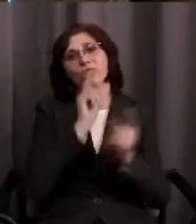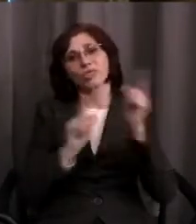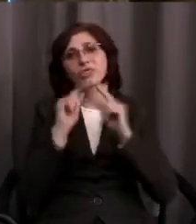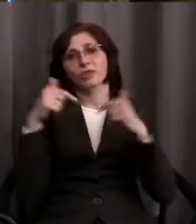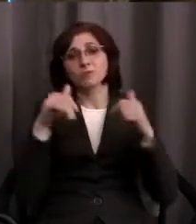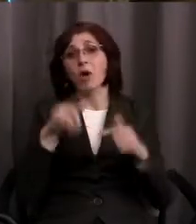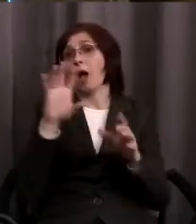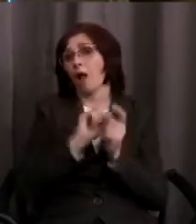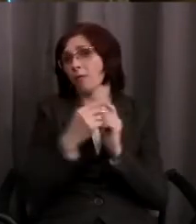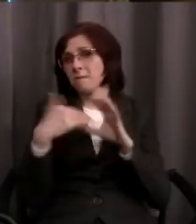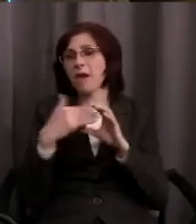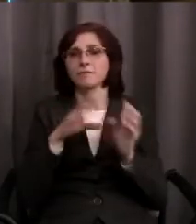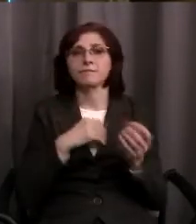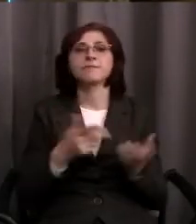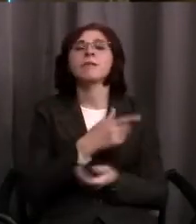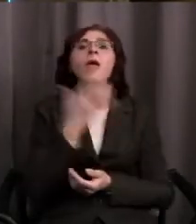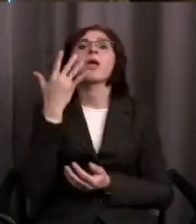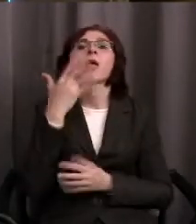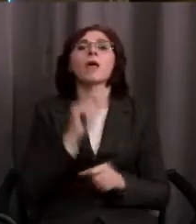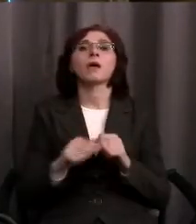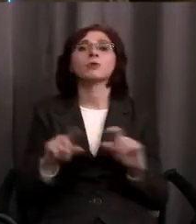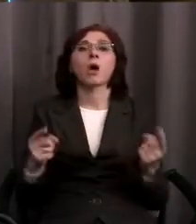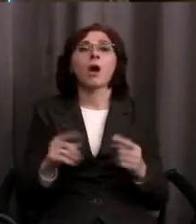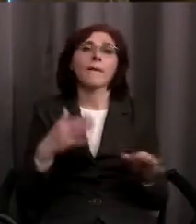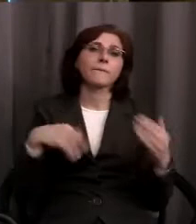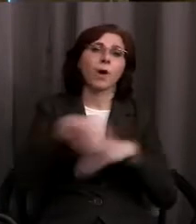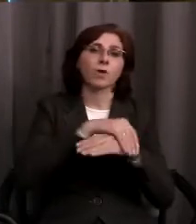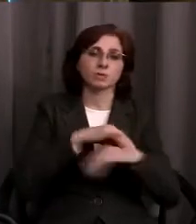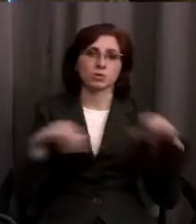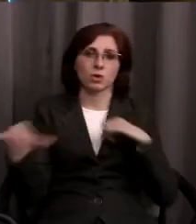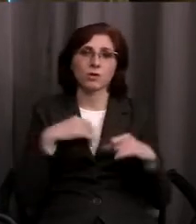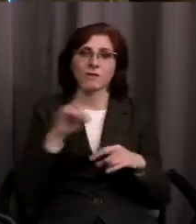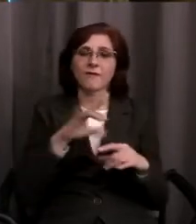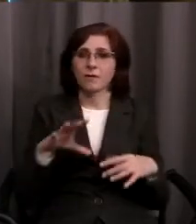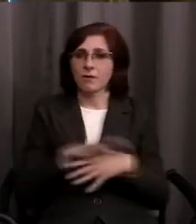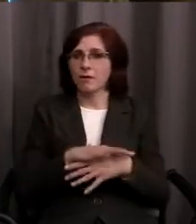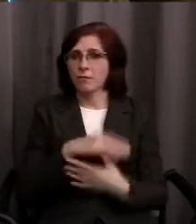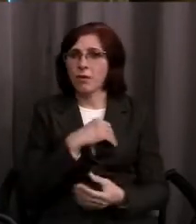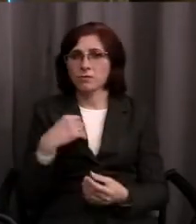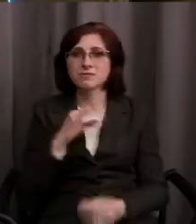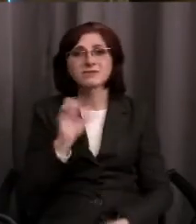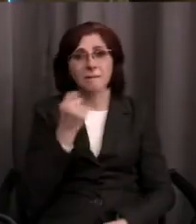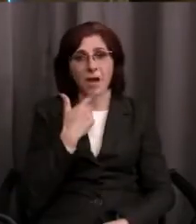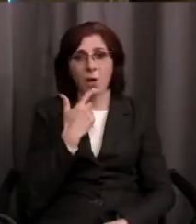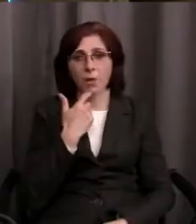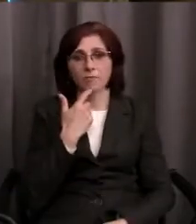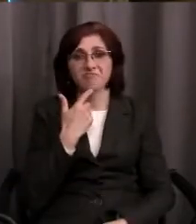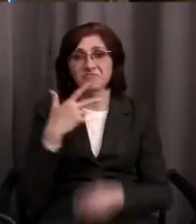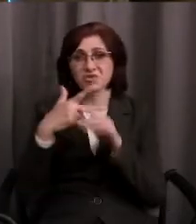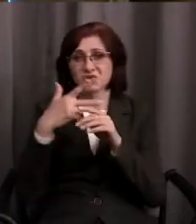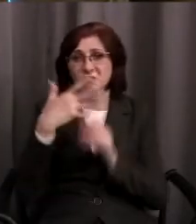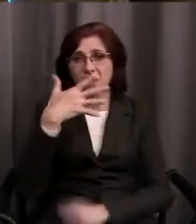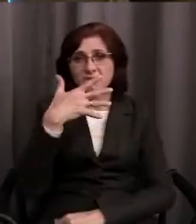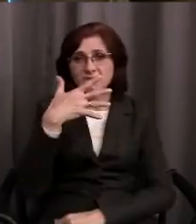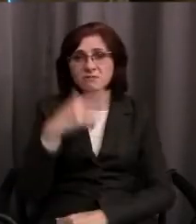ewentualnie mailowo. Proszę Państwa, ile jest organizacji pozarządowych w Polsce? Za mało.